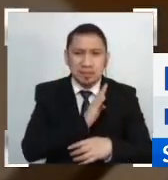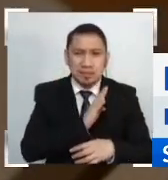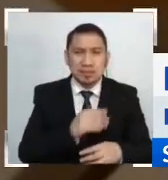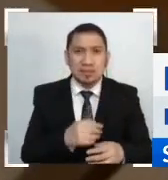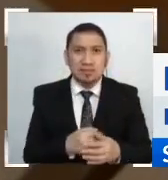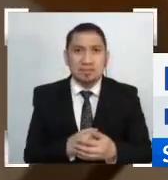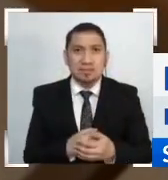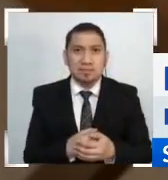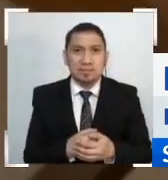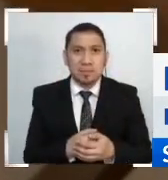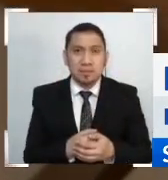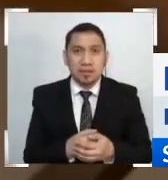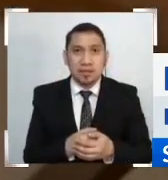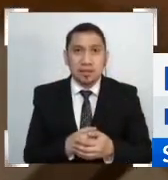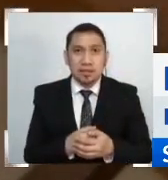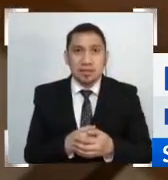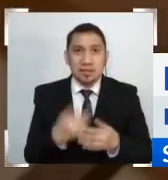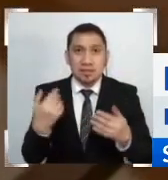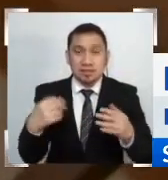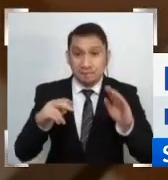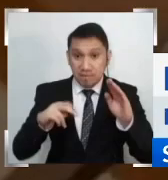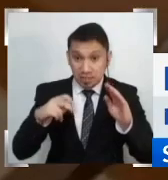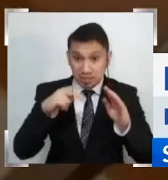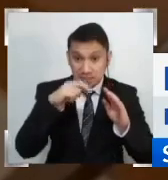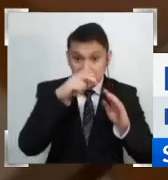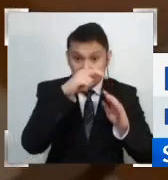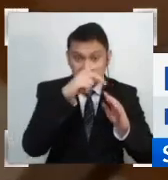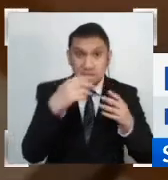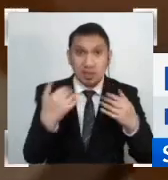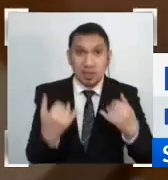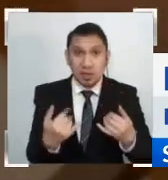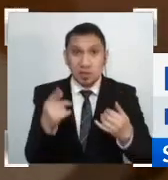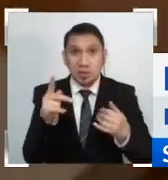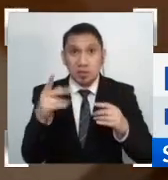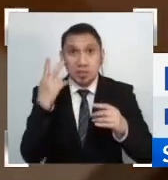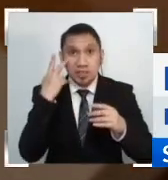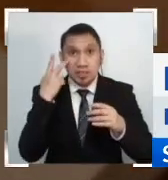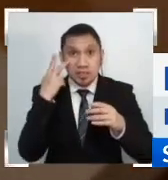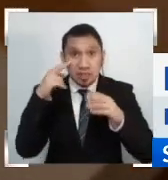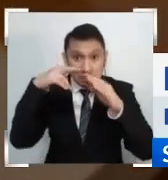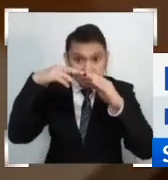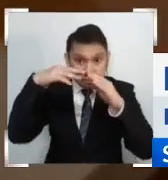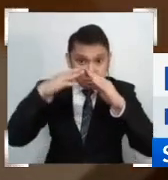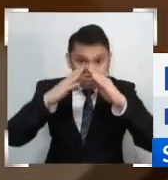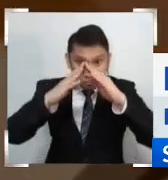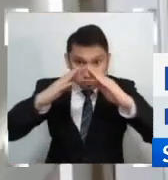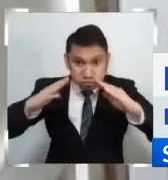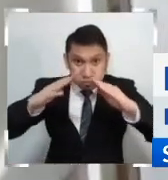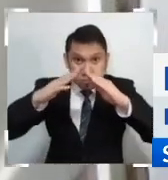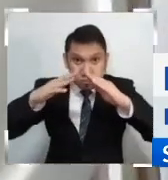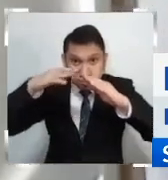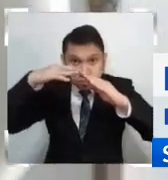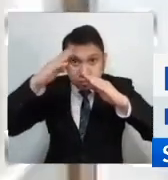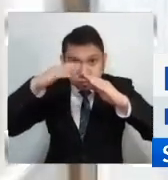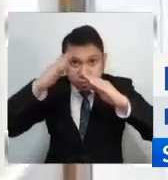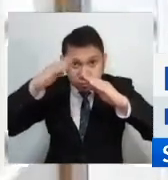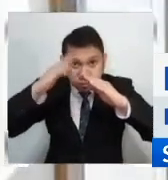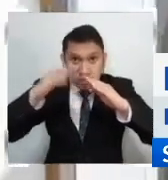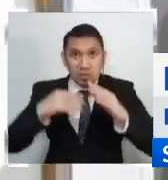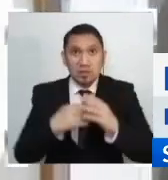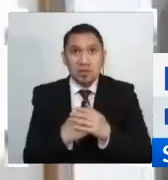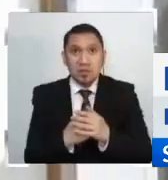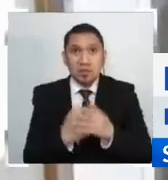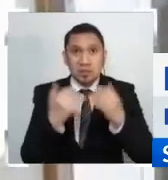Sa hagdan galing sa itaas na palapag, nakadungaw ang yerong ito, tila naghahanap ng masusuutan. Alas 5 ng